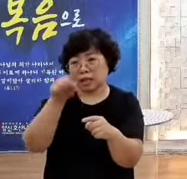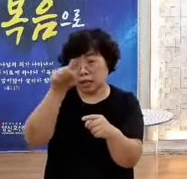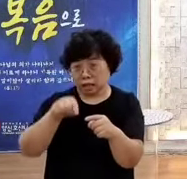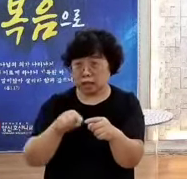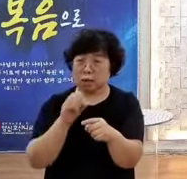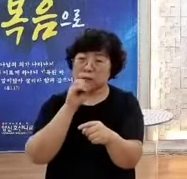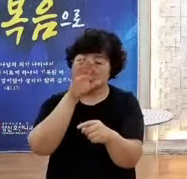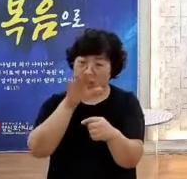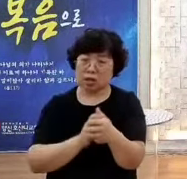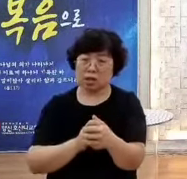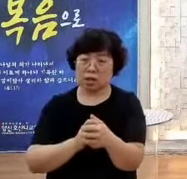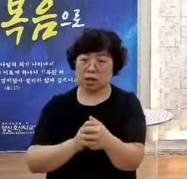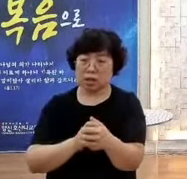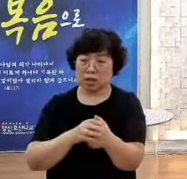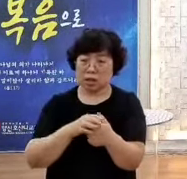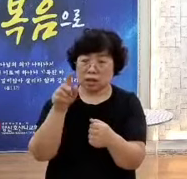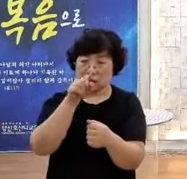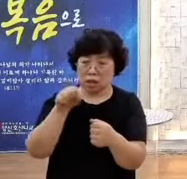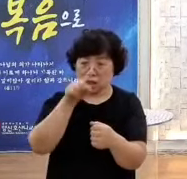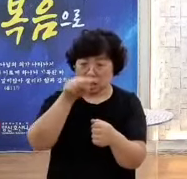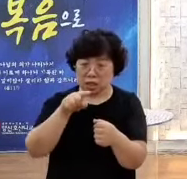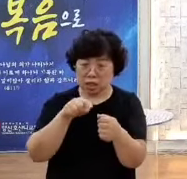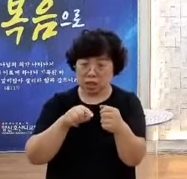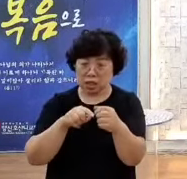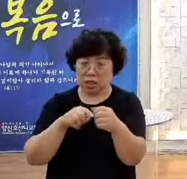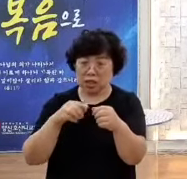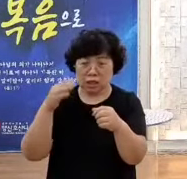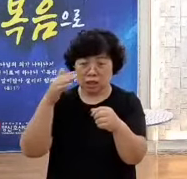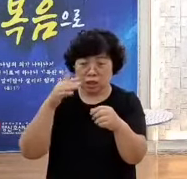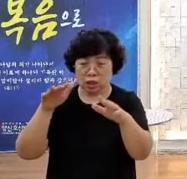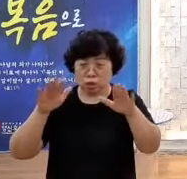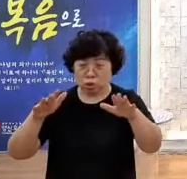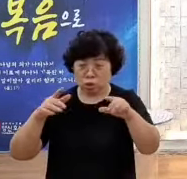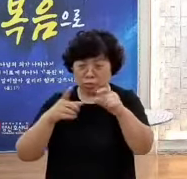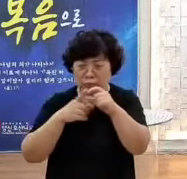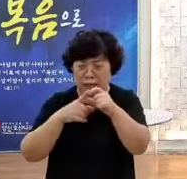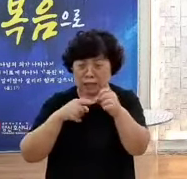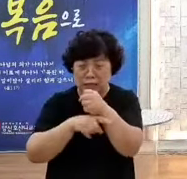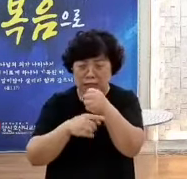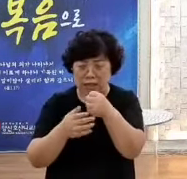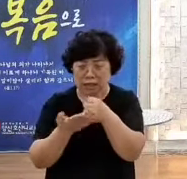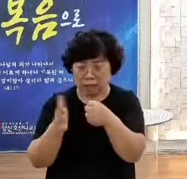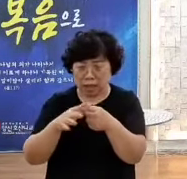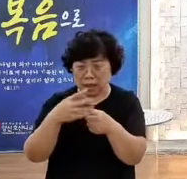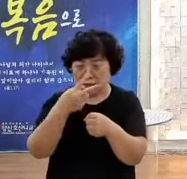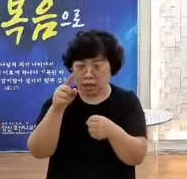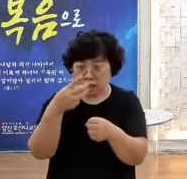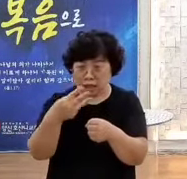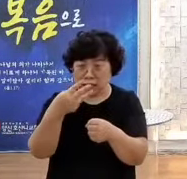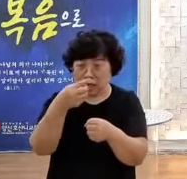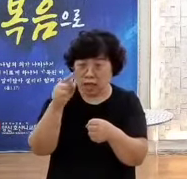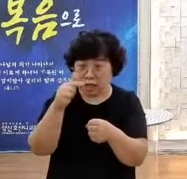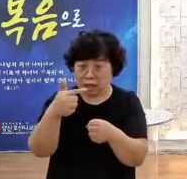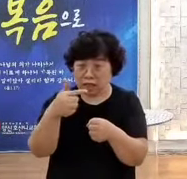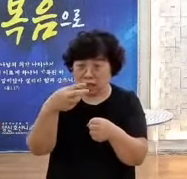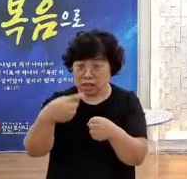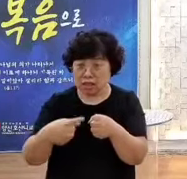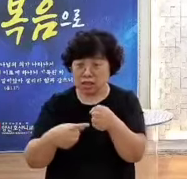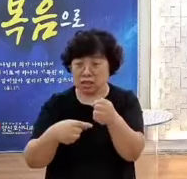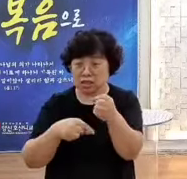비유하셨지만 사실은 그 문제는 우리 죄의 문제. 1만 달란트 빚진 자처럼